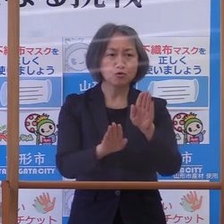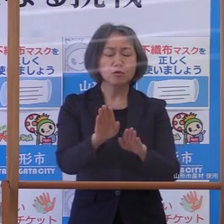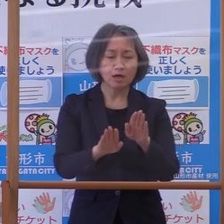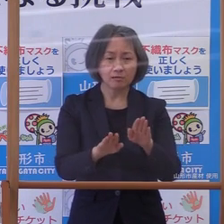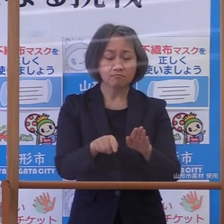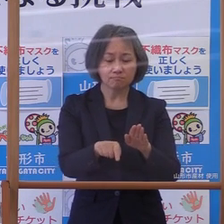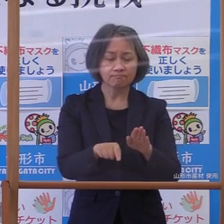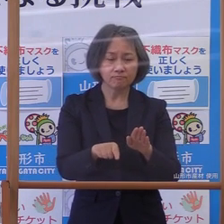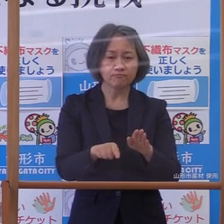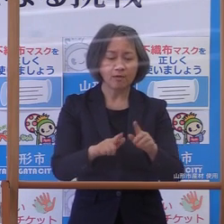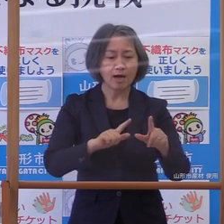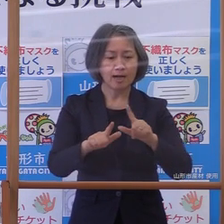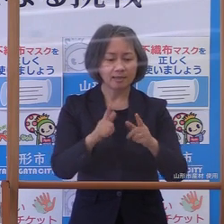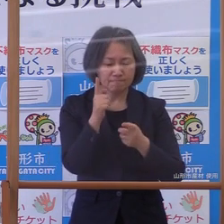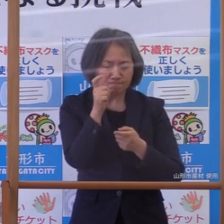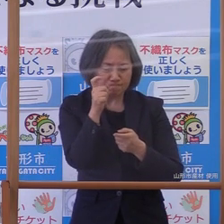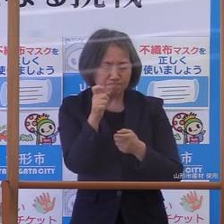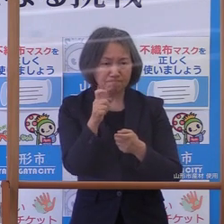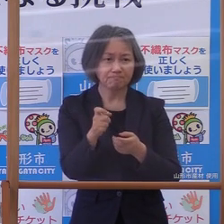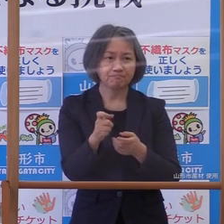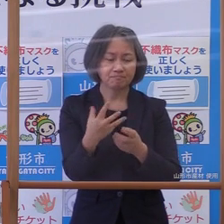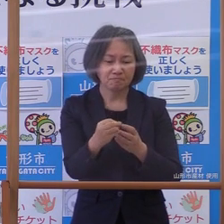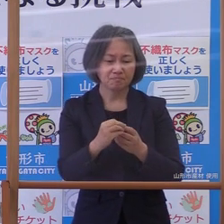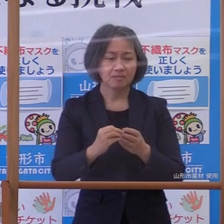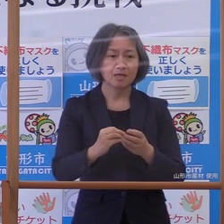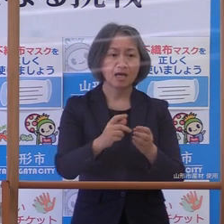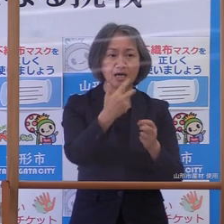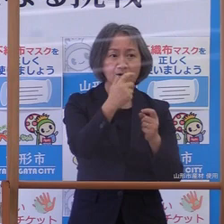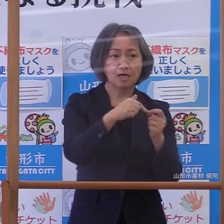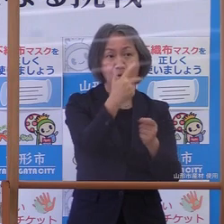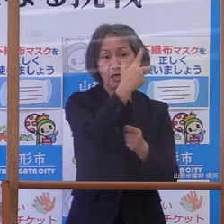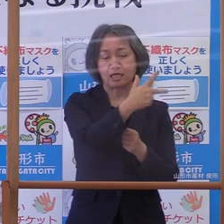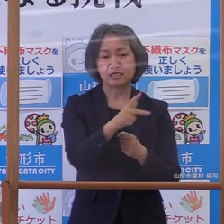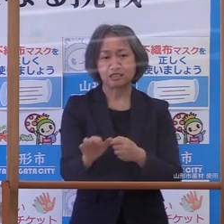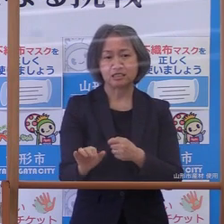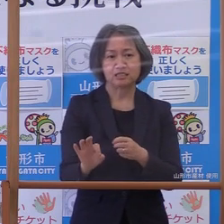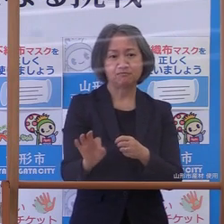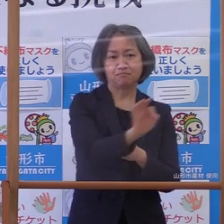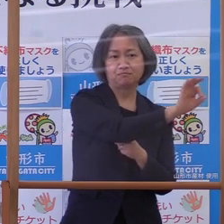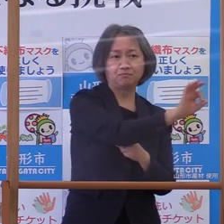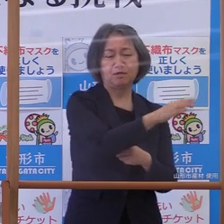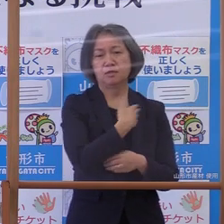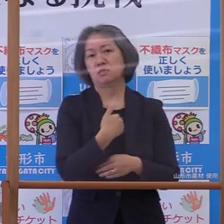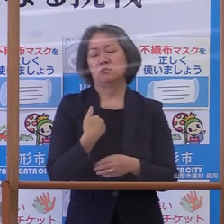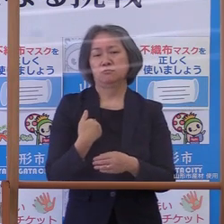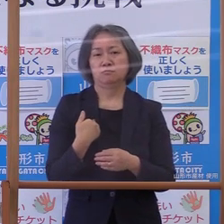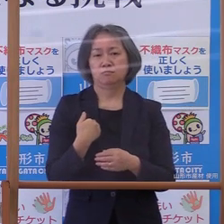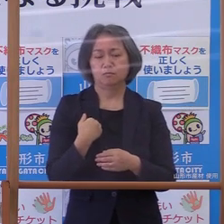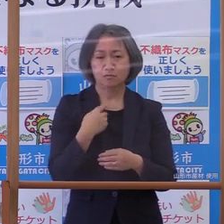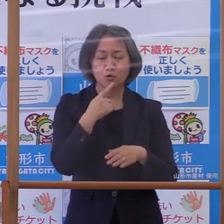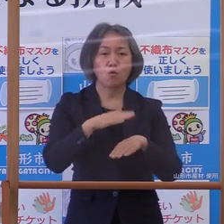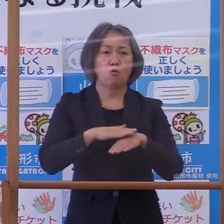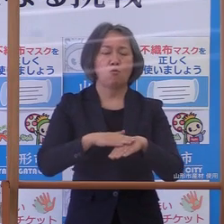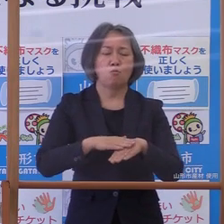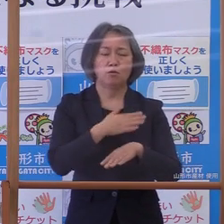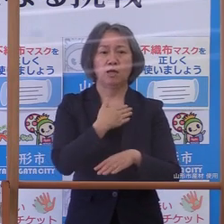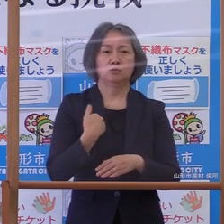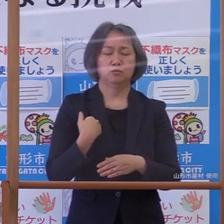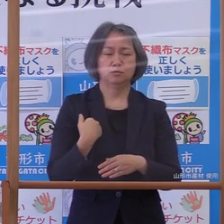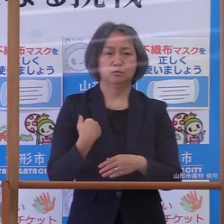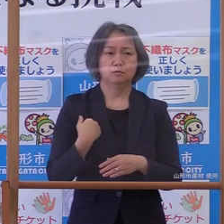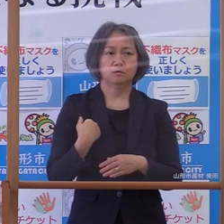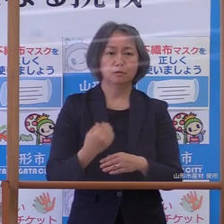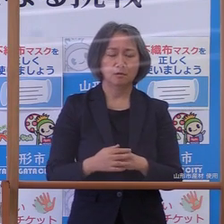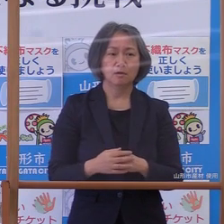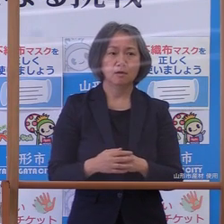はその LINE で写真を撮って位置情報を添付しながら担当課の方に送っていただくと、市の方で現場を特